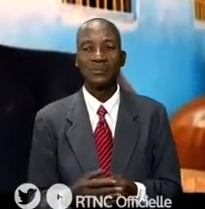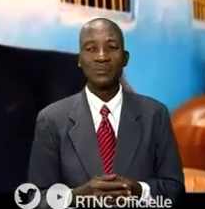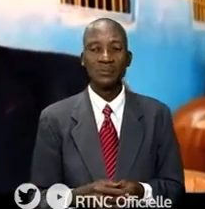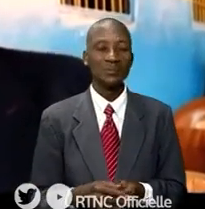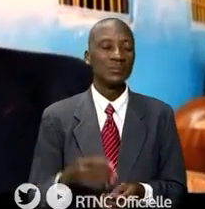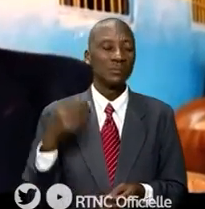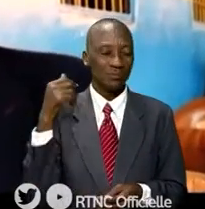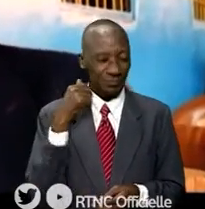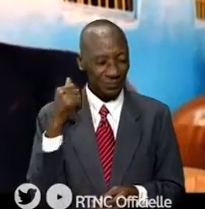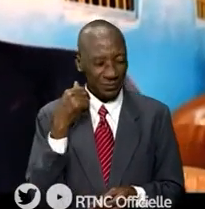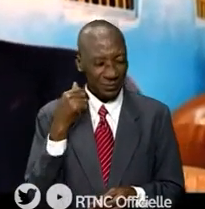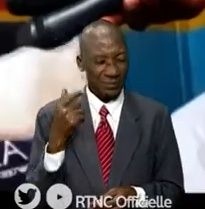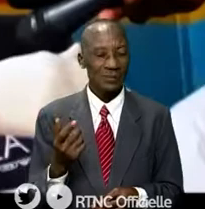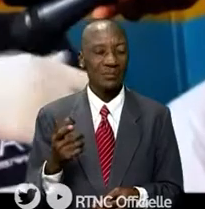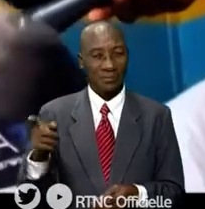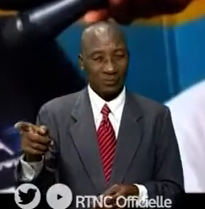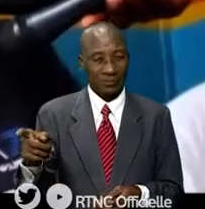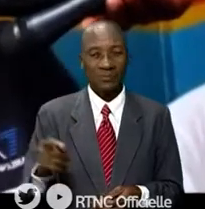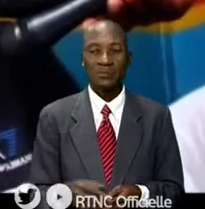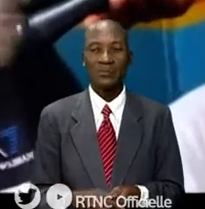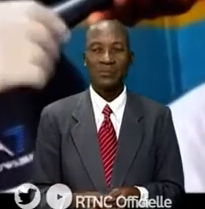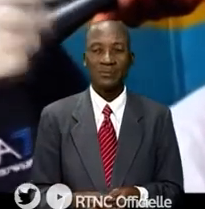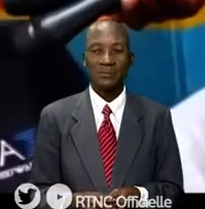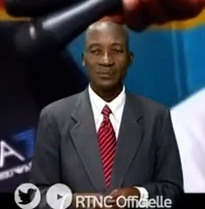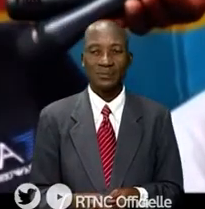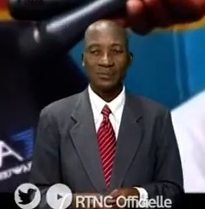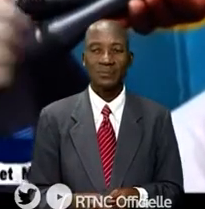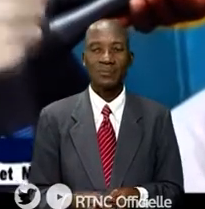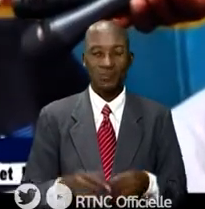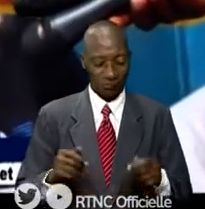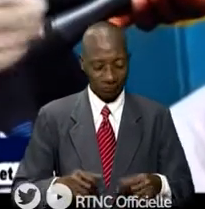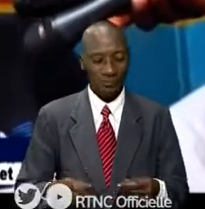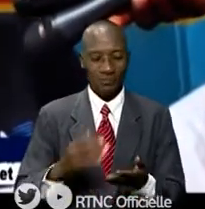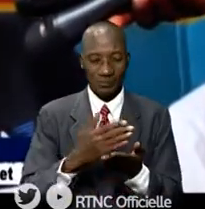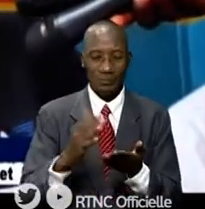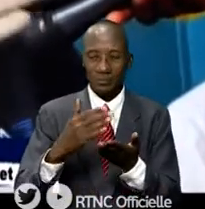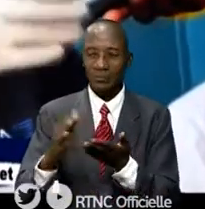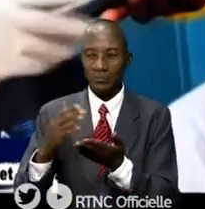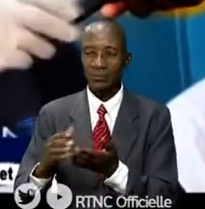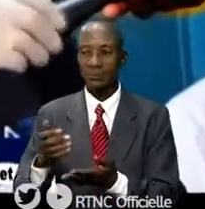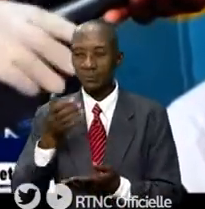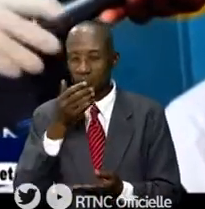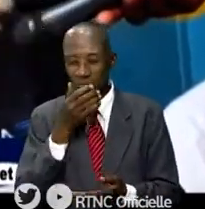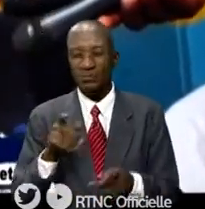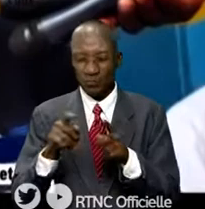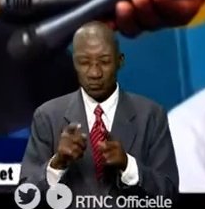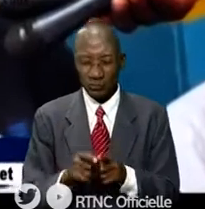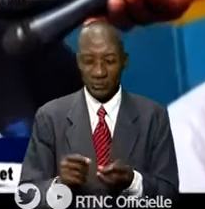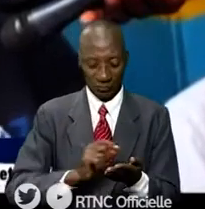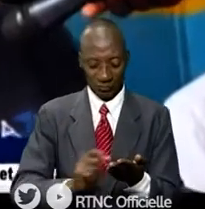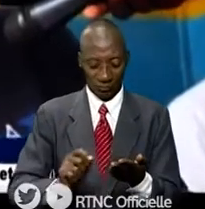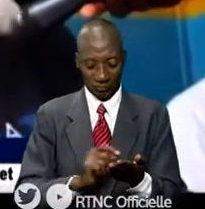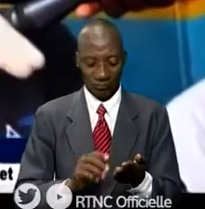Ils procéderont à la distribution des flyers qui expliquent comment on attrape le coronavirus et